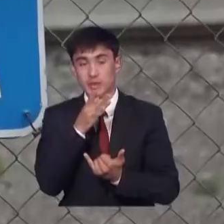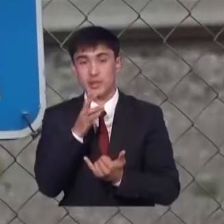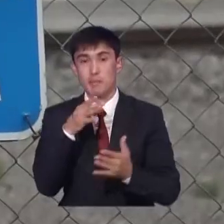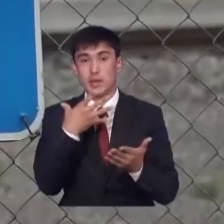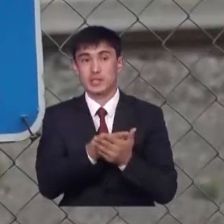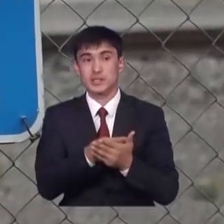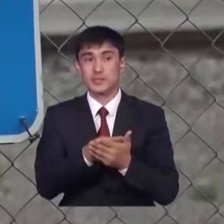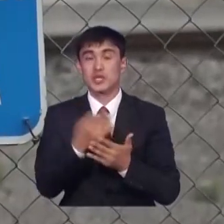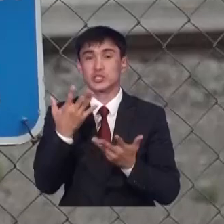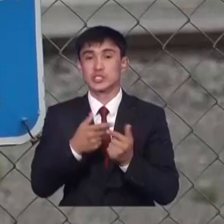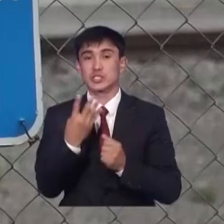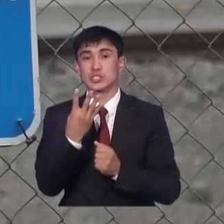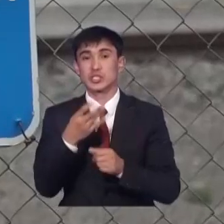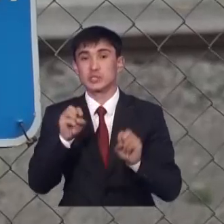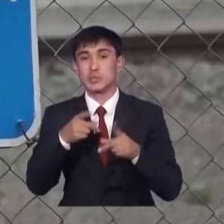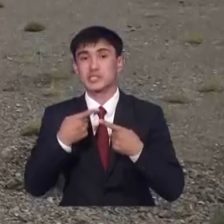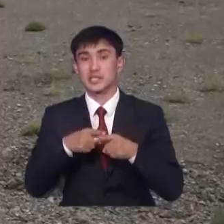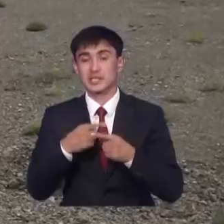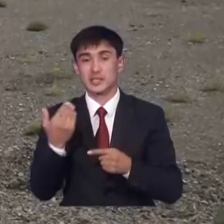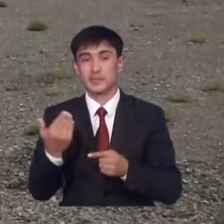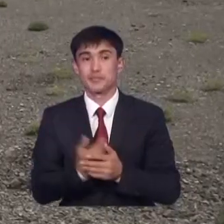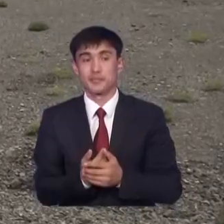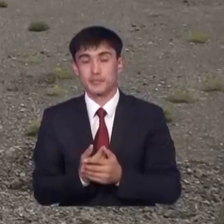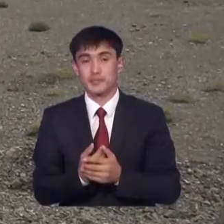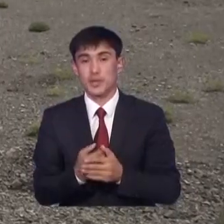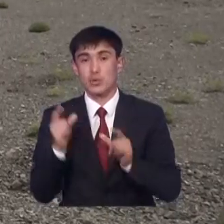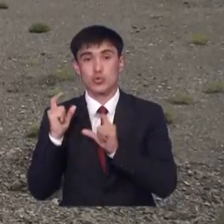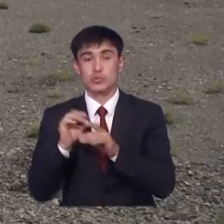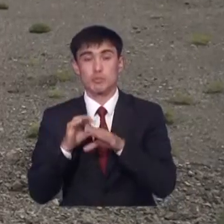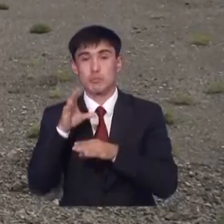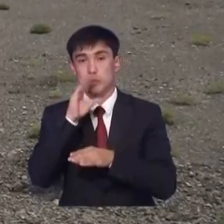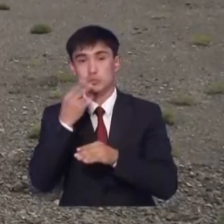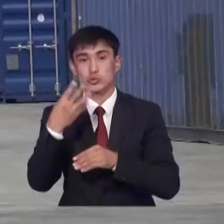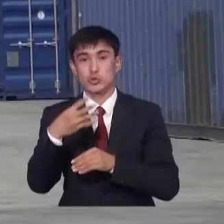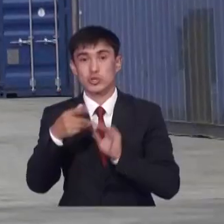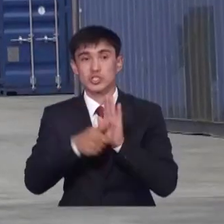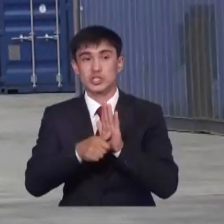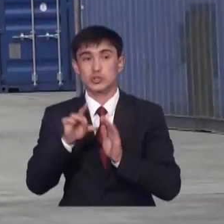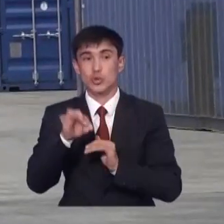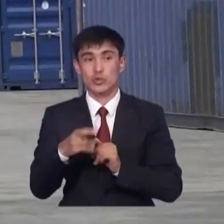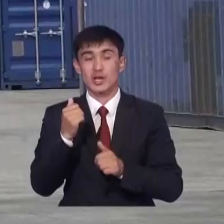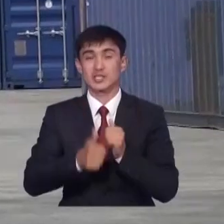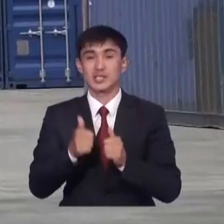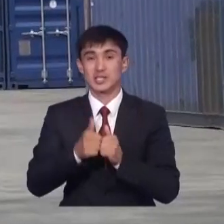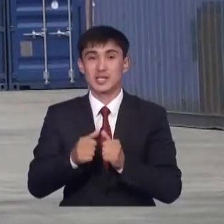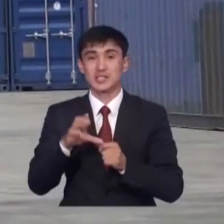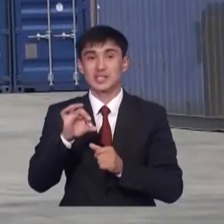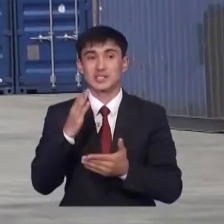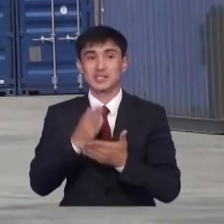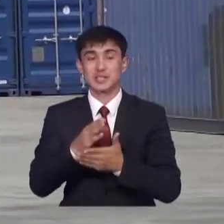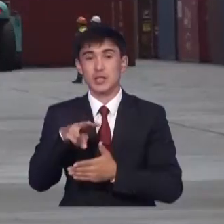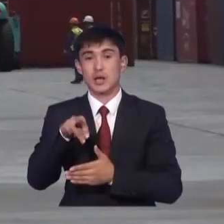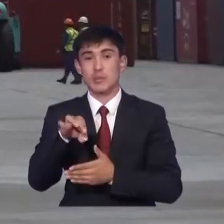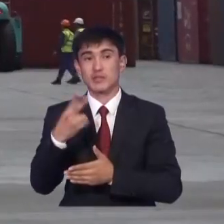балансе объекта числится 4 единицы специализированной техники грузоподъемностью 46 тонн каждая. Также в составе станции 2